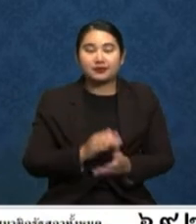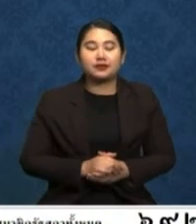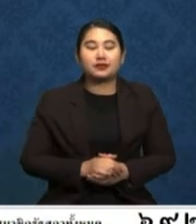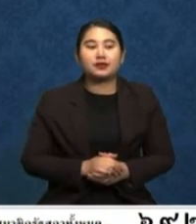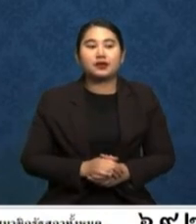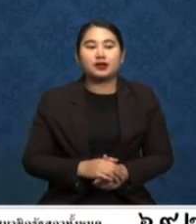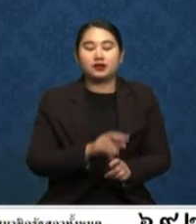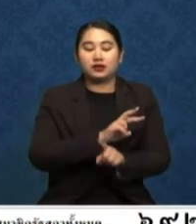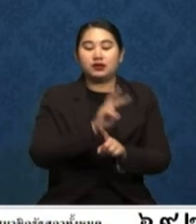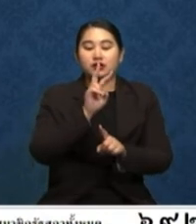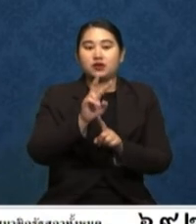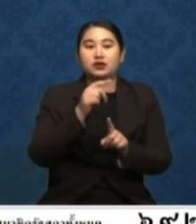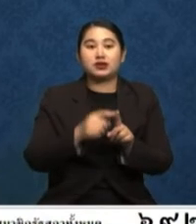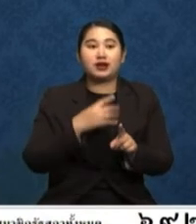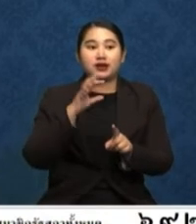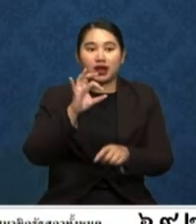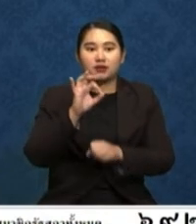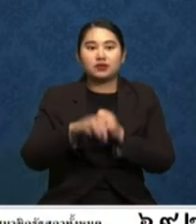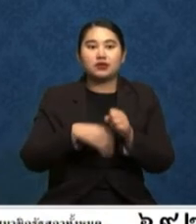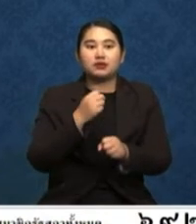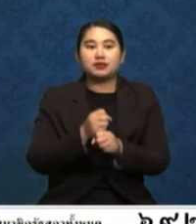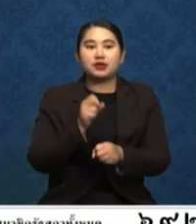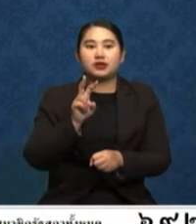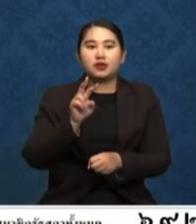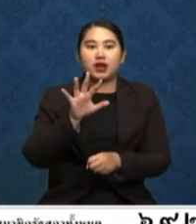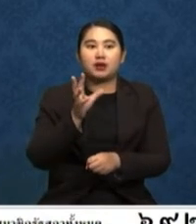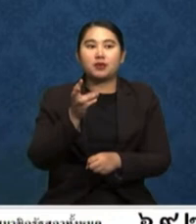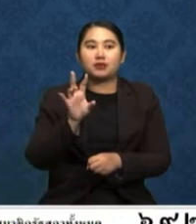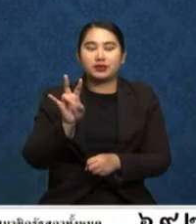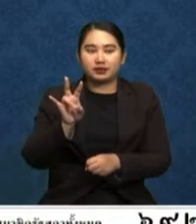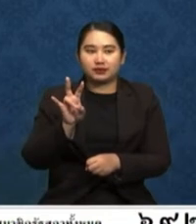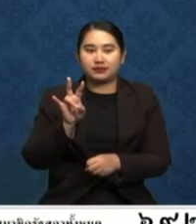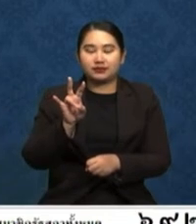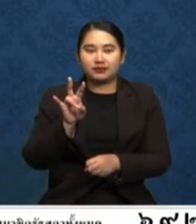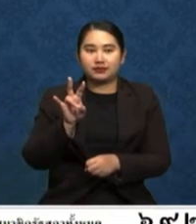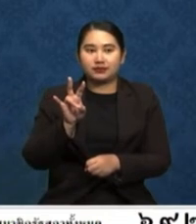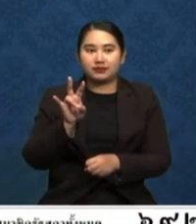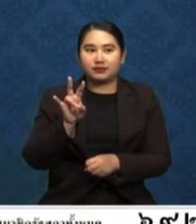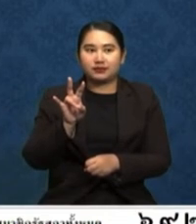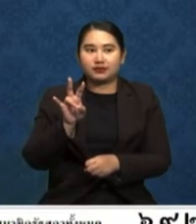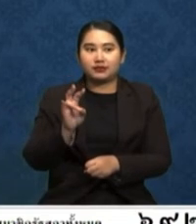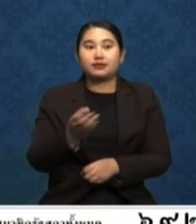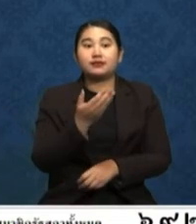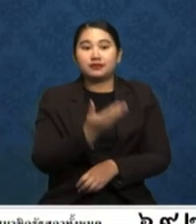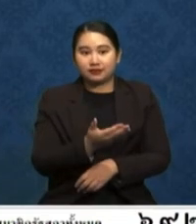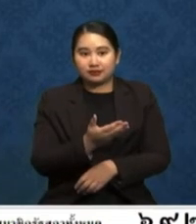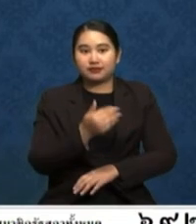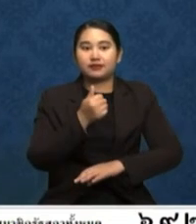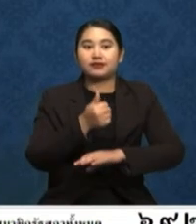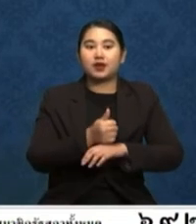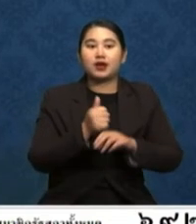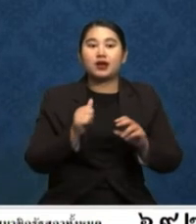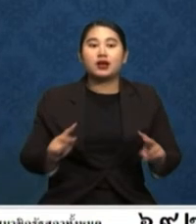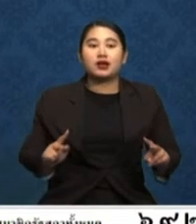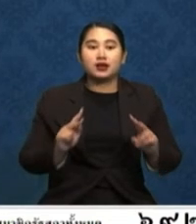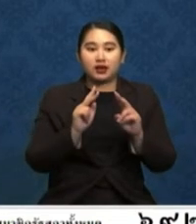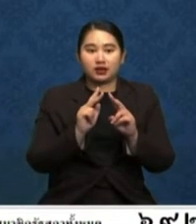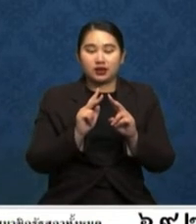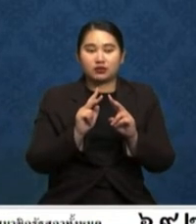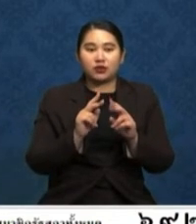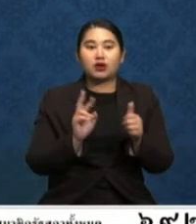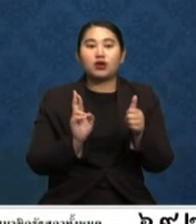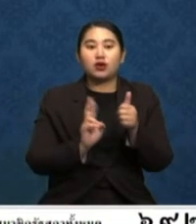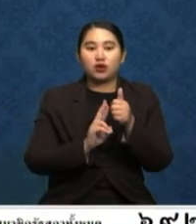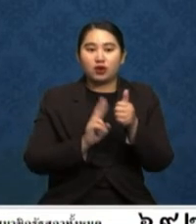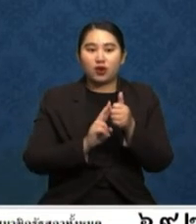เมื่อวันที่ 2กันยายน2567ค่ะท่านสุริยะจึงรุ่งเรืองกิจรองนายก